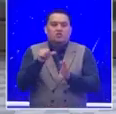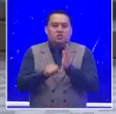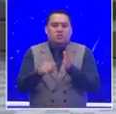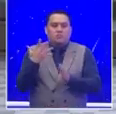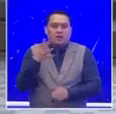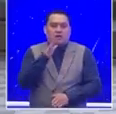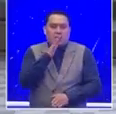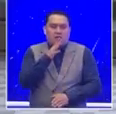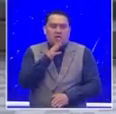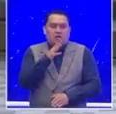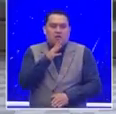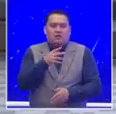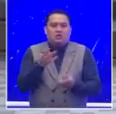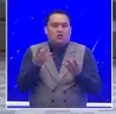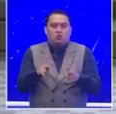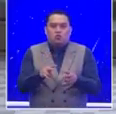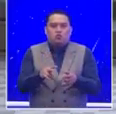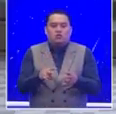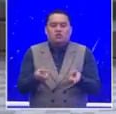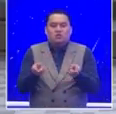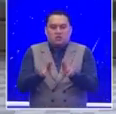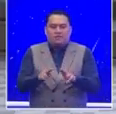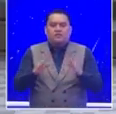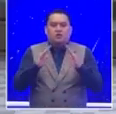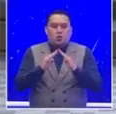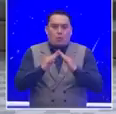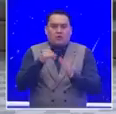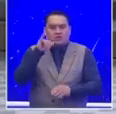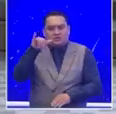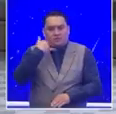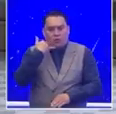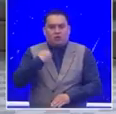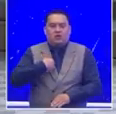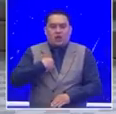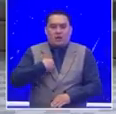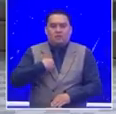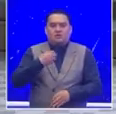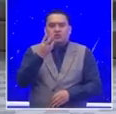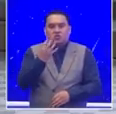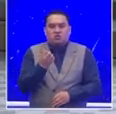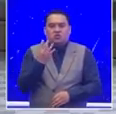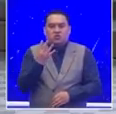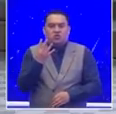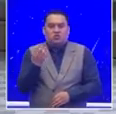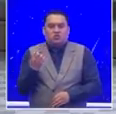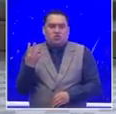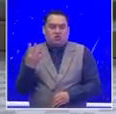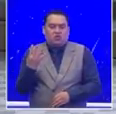лет, нежелательно выходить. И то есть эти люди звонят нам в колл-центр